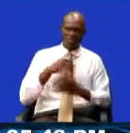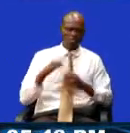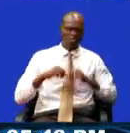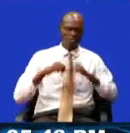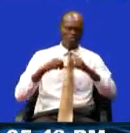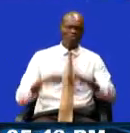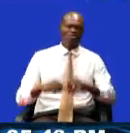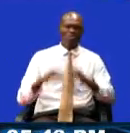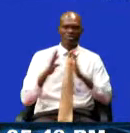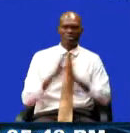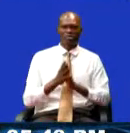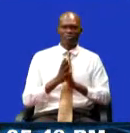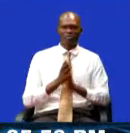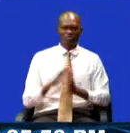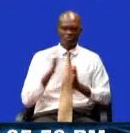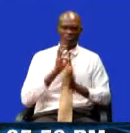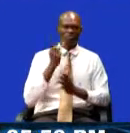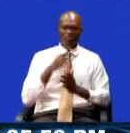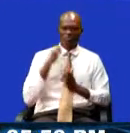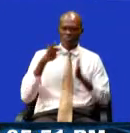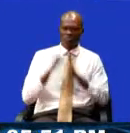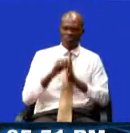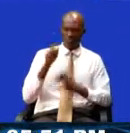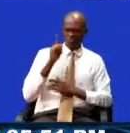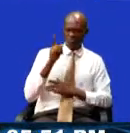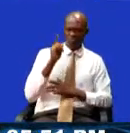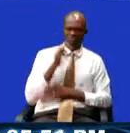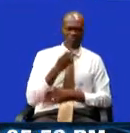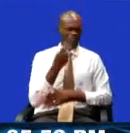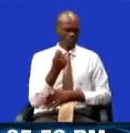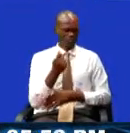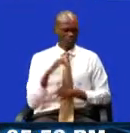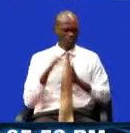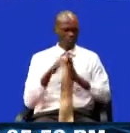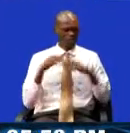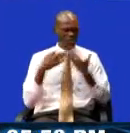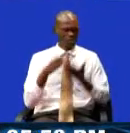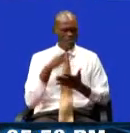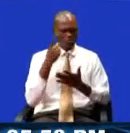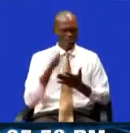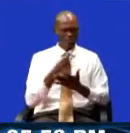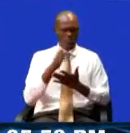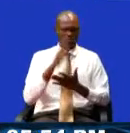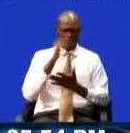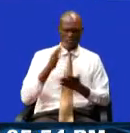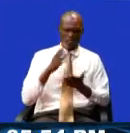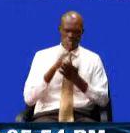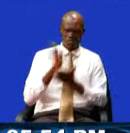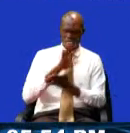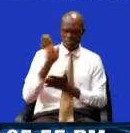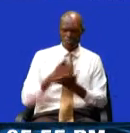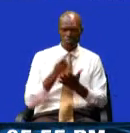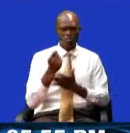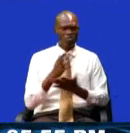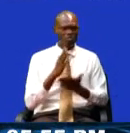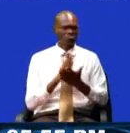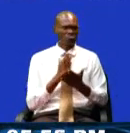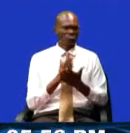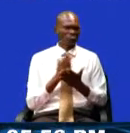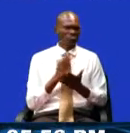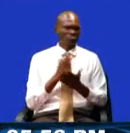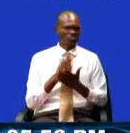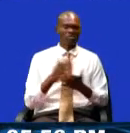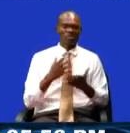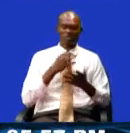hivyo. Na tunasema hii pesa vile mmeambiwa ni pesa yenu, si ni kweli? Lakini